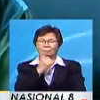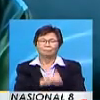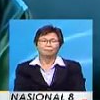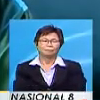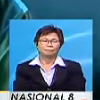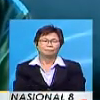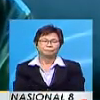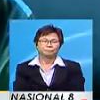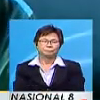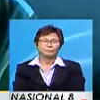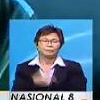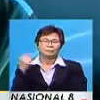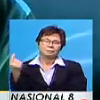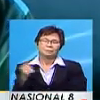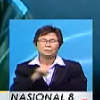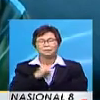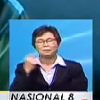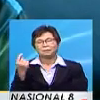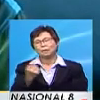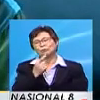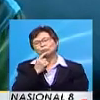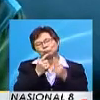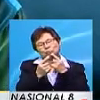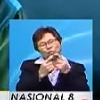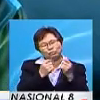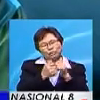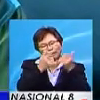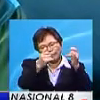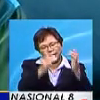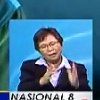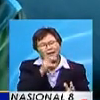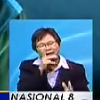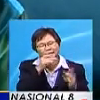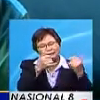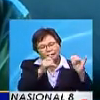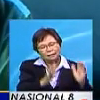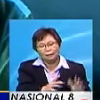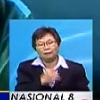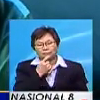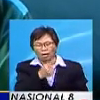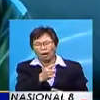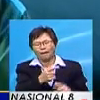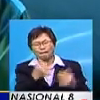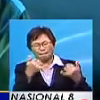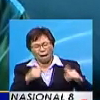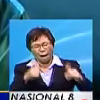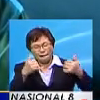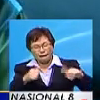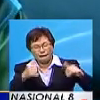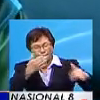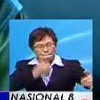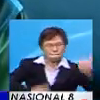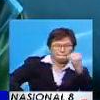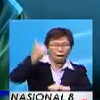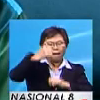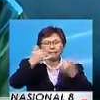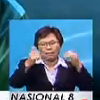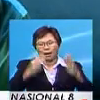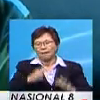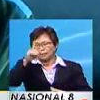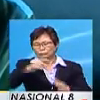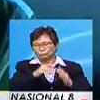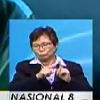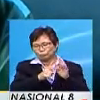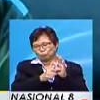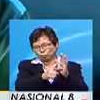selalu berkata kepada pemain-pemain kita dan kita akan bermain bermati-matian pemain-pemain mestilah menunjukkan